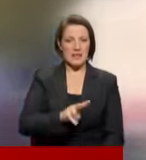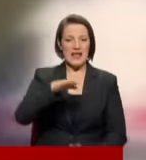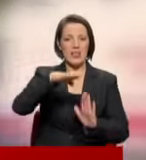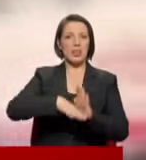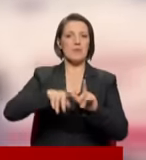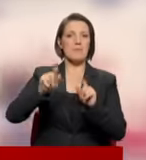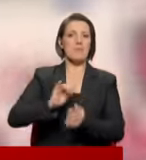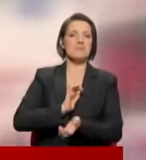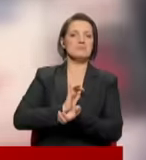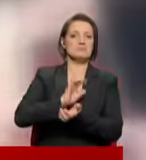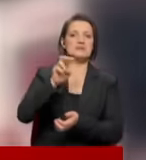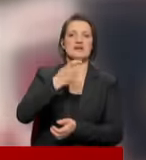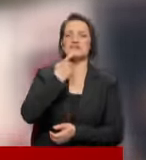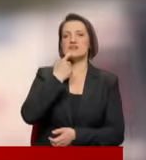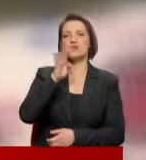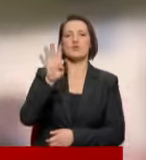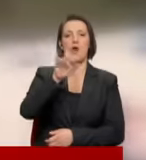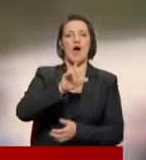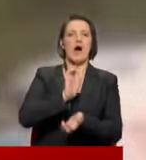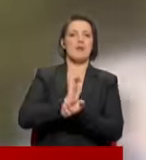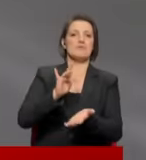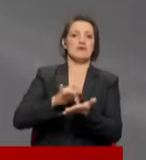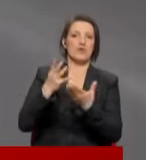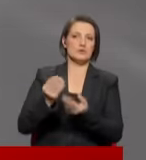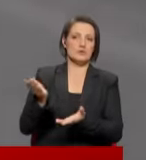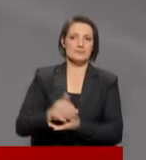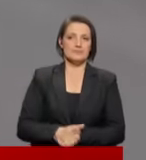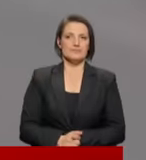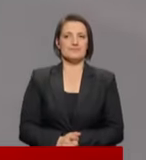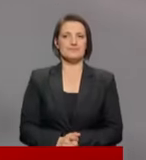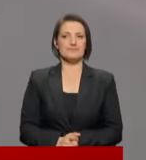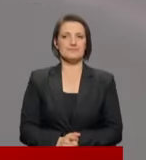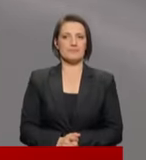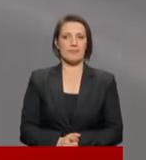indirim uygulanarak 8 yıl 4 ay hapis cezası oldu.